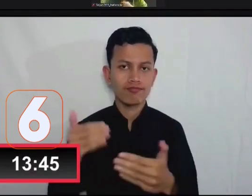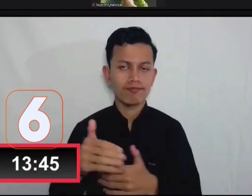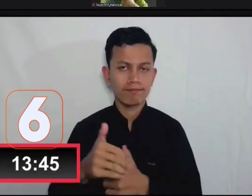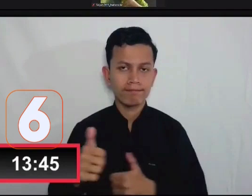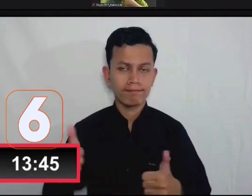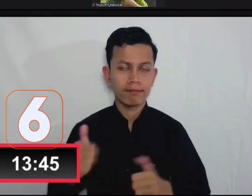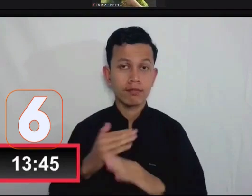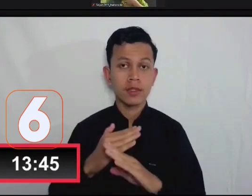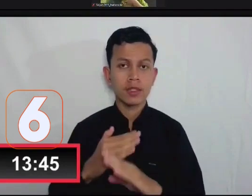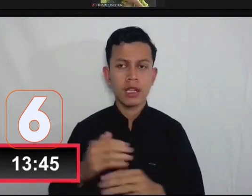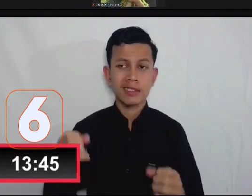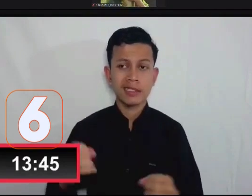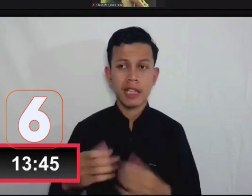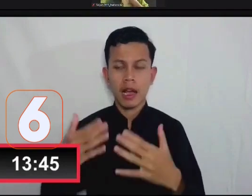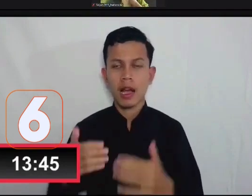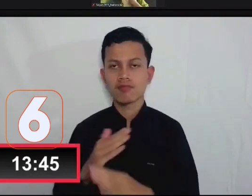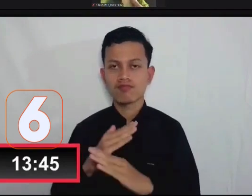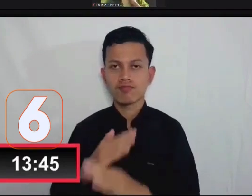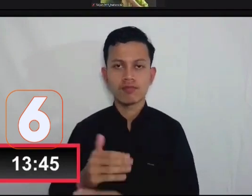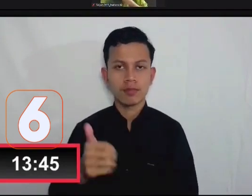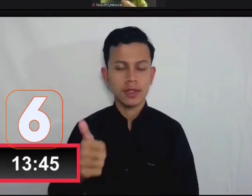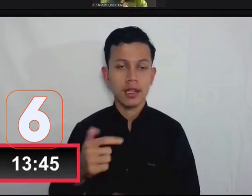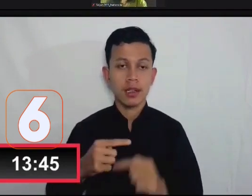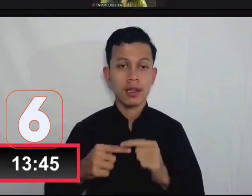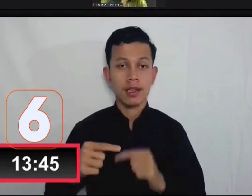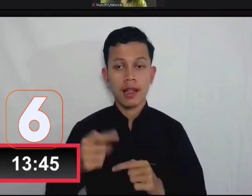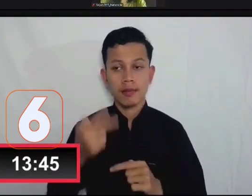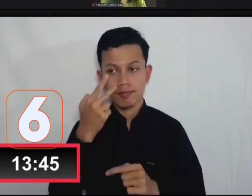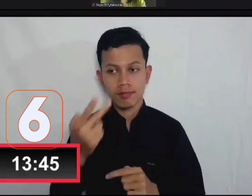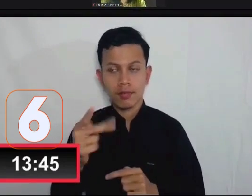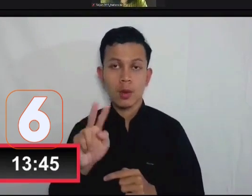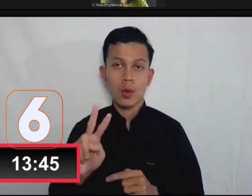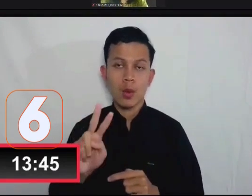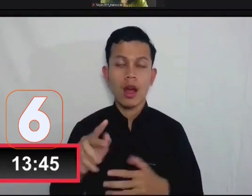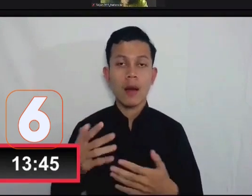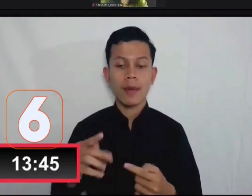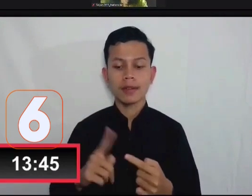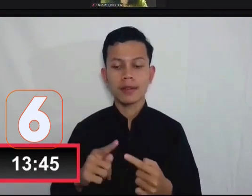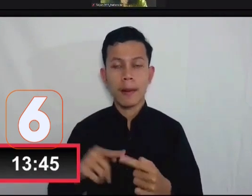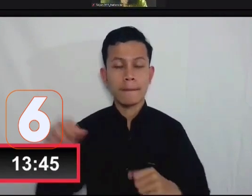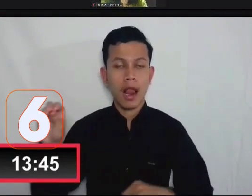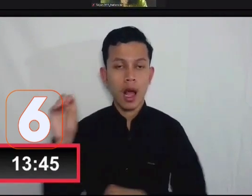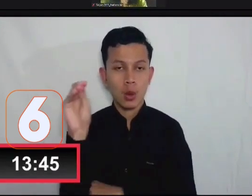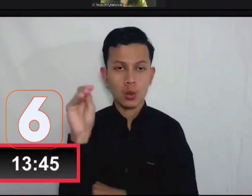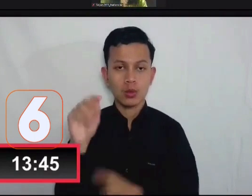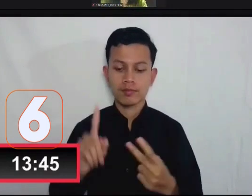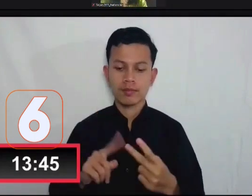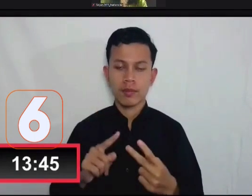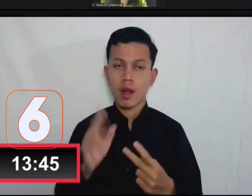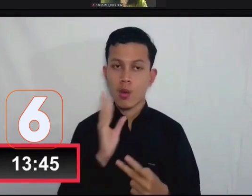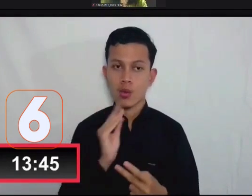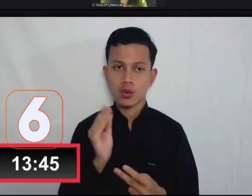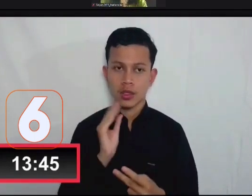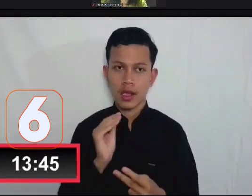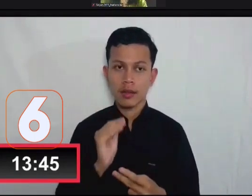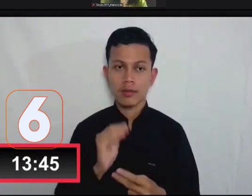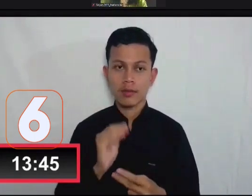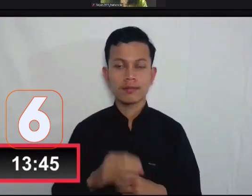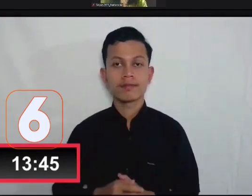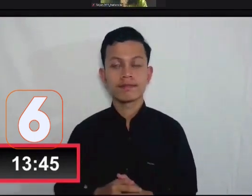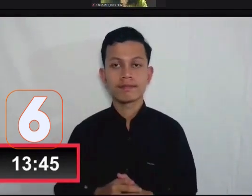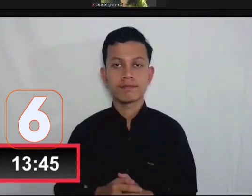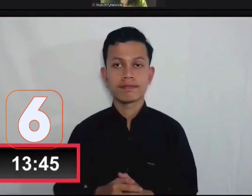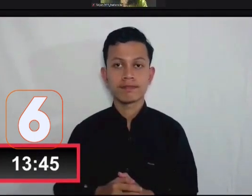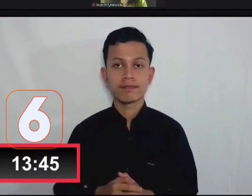kecelakaan berorientasi yang dapat dilihat dari dua aspek yaitu aspek pelaku dan aspek usia kecelakaan yang terjadi akibat